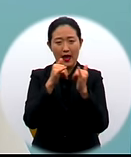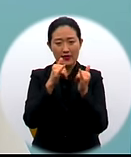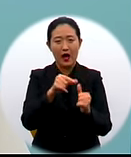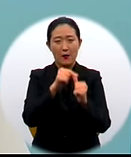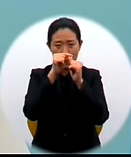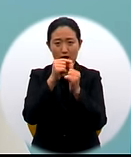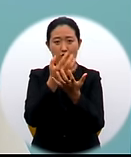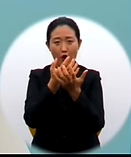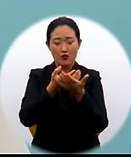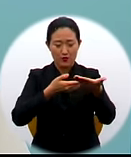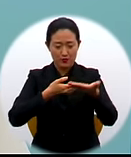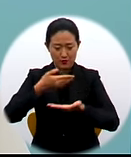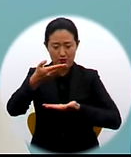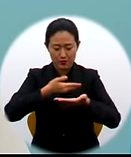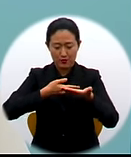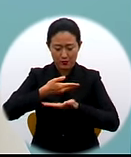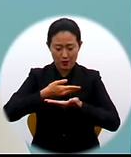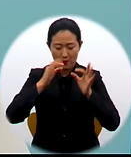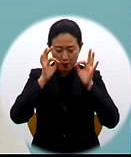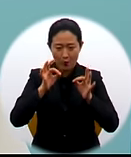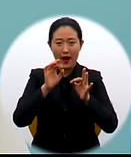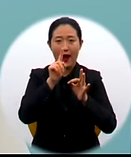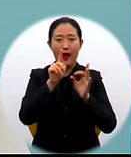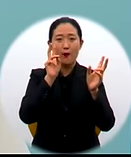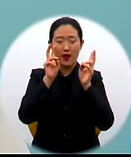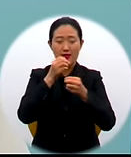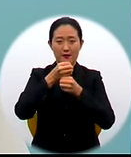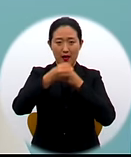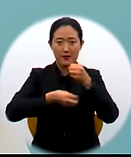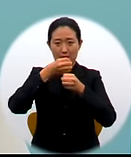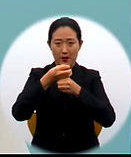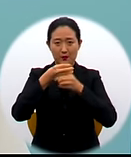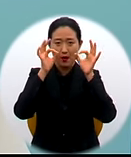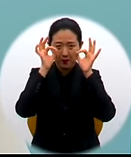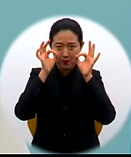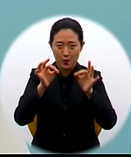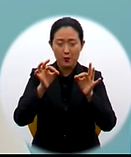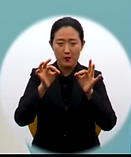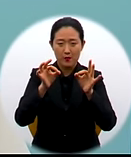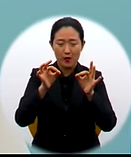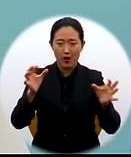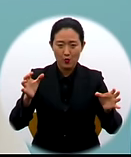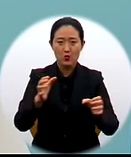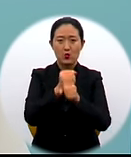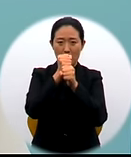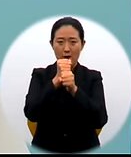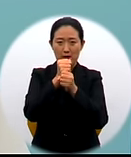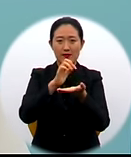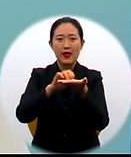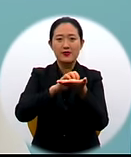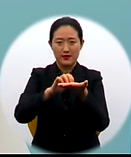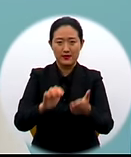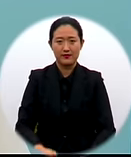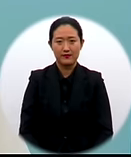한 직장에서 얼마나 일했는지가 기록되어 있잖아요. 그걸 취합해서 통계를 내본 겁니다. 이직 시장에 있는 사람들은